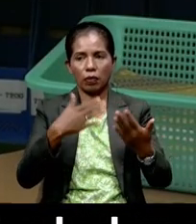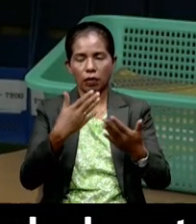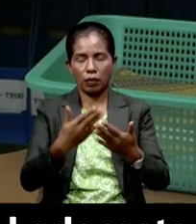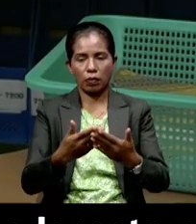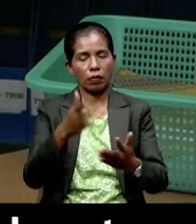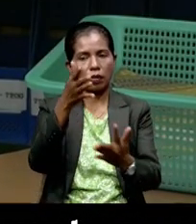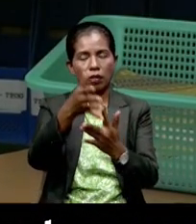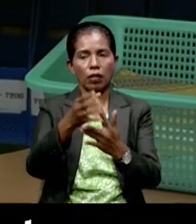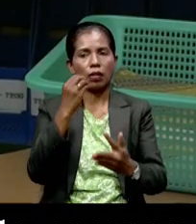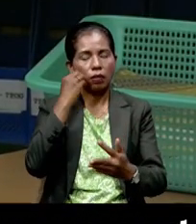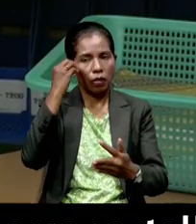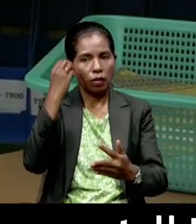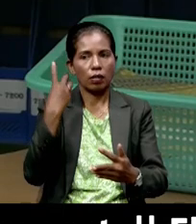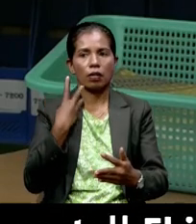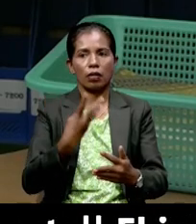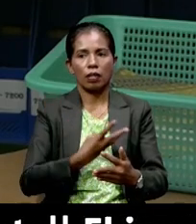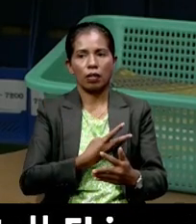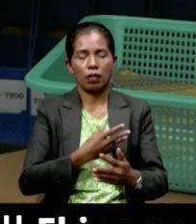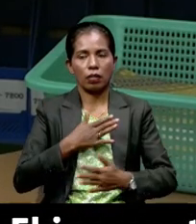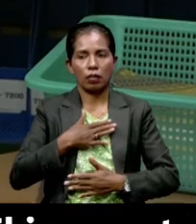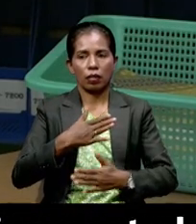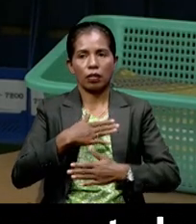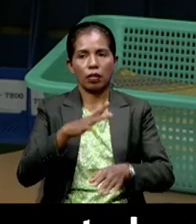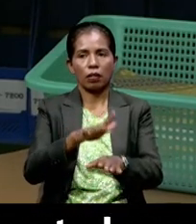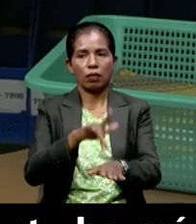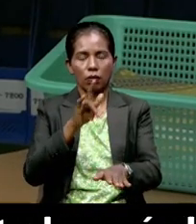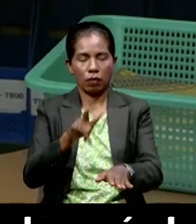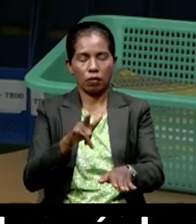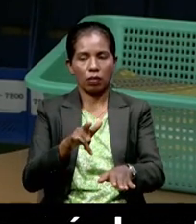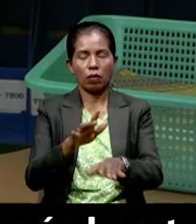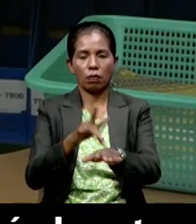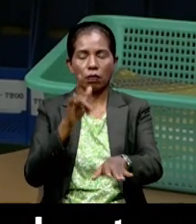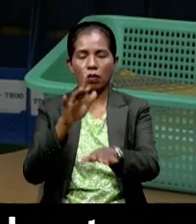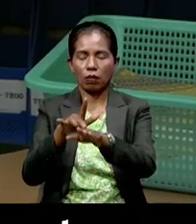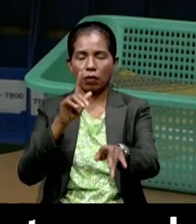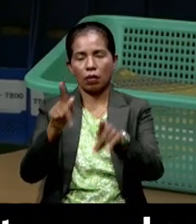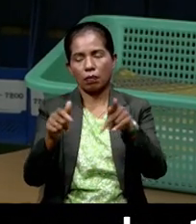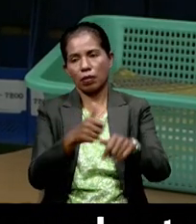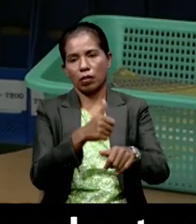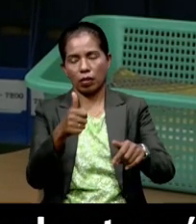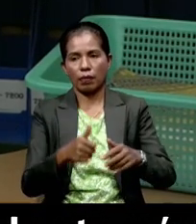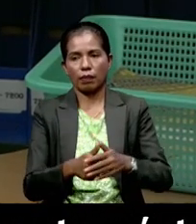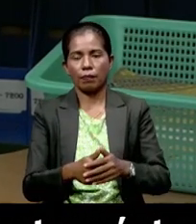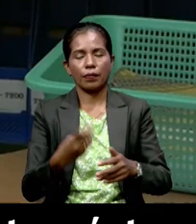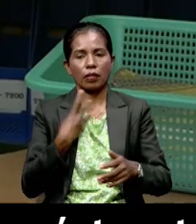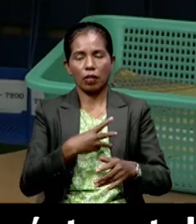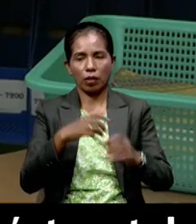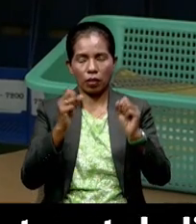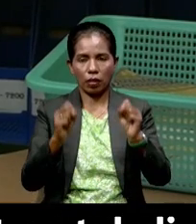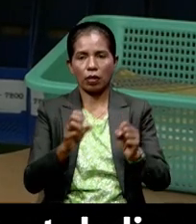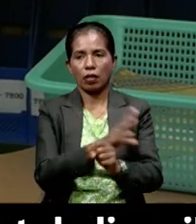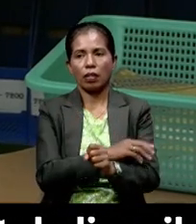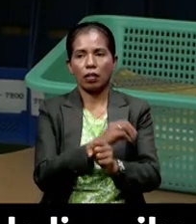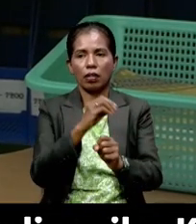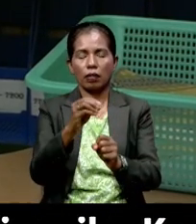rumah. Itu kan makanya ispa itu diet dia, menular. Nah, jadi bisa juga ada juga di